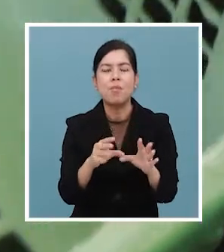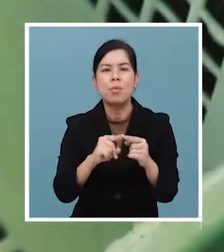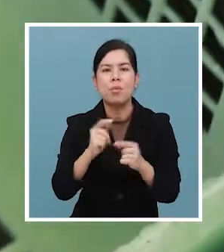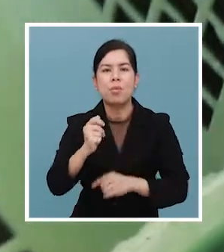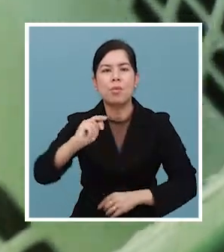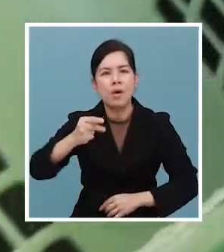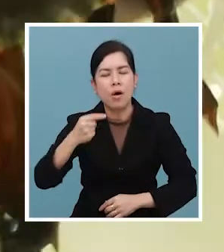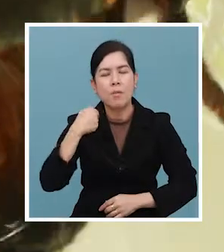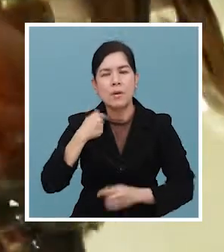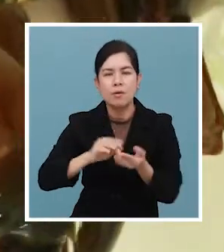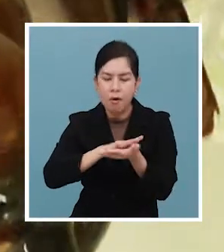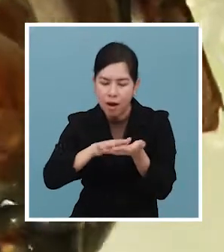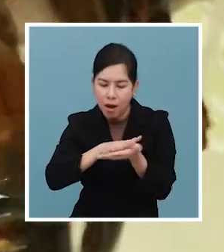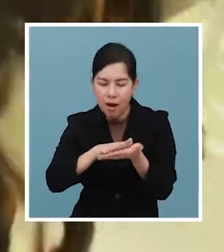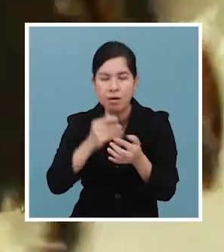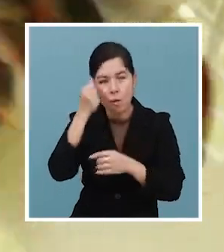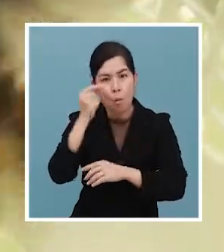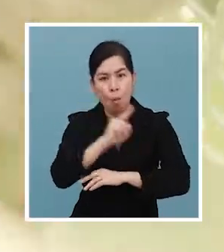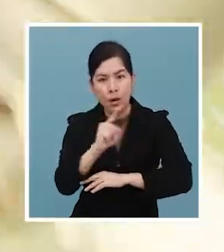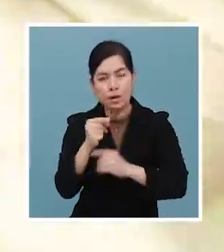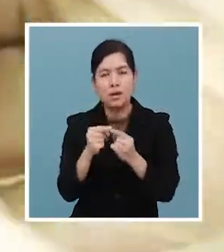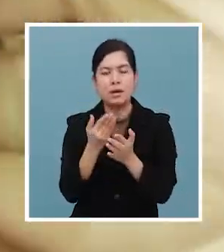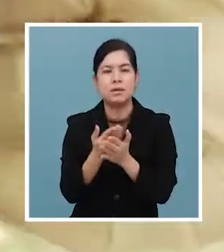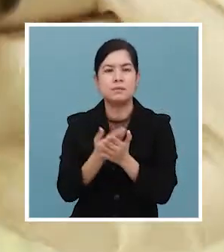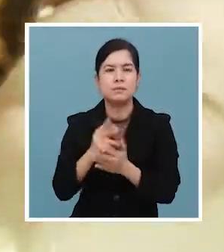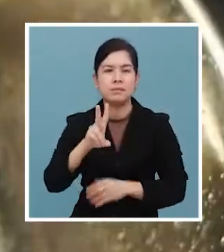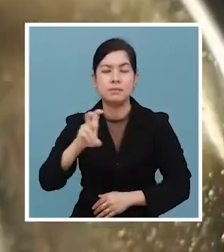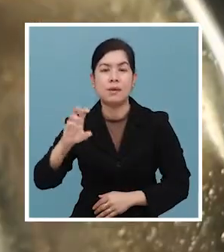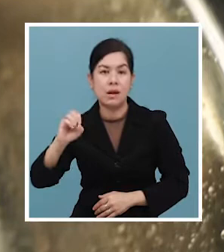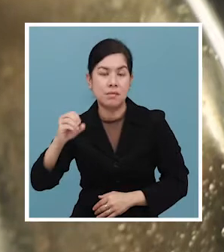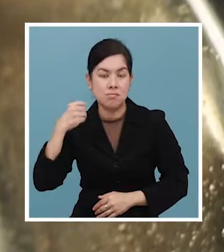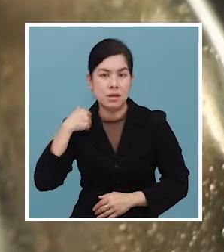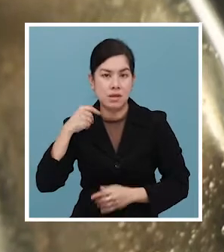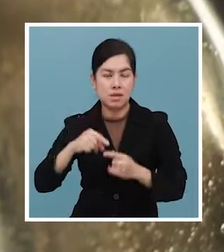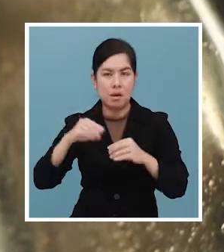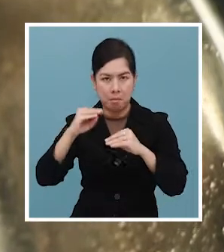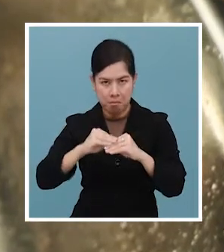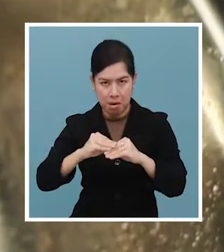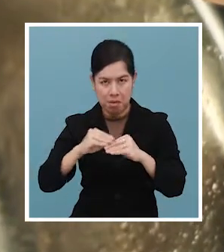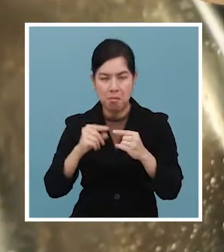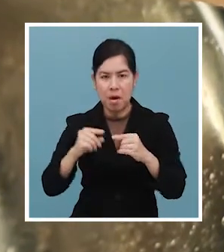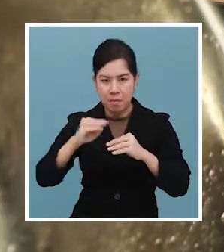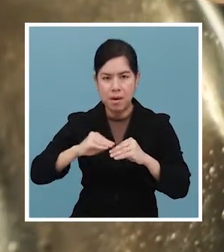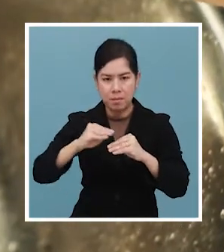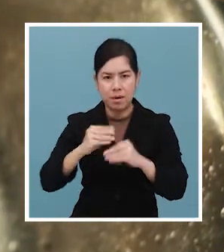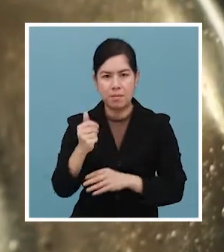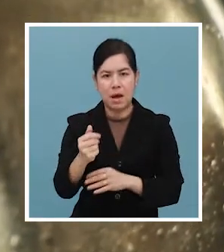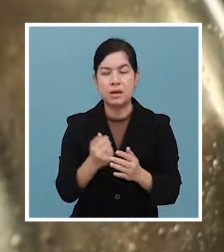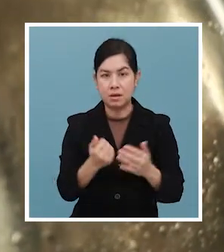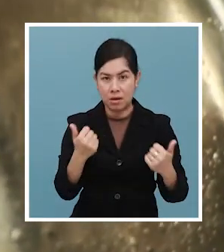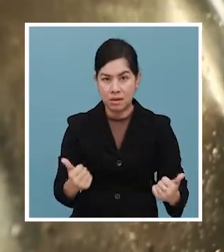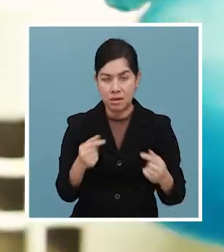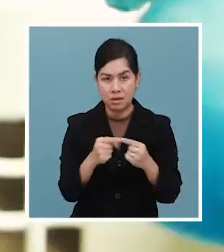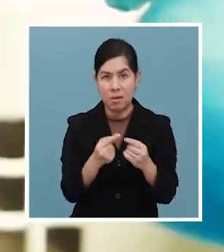เป็นมาทำก็ต้องการทำปูอาบน้ำปูค่ะได้ละวันละ 250เราก็แปรรูปได้นะคะเราจะเพิ่มมูลค่าสินค้า